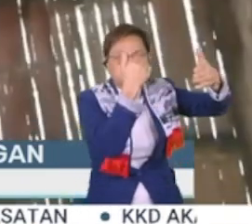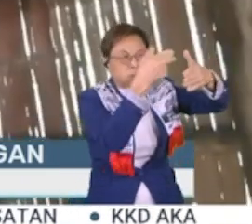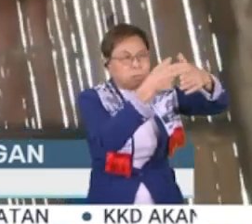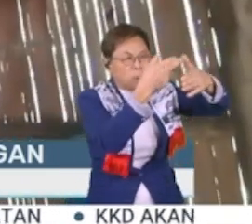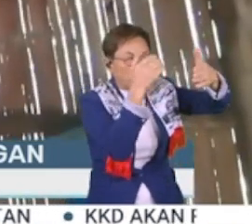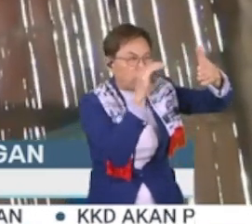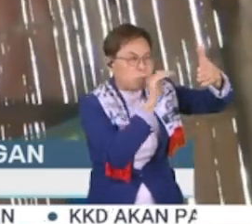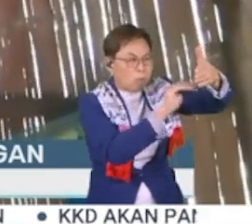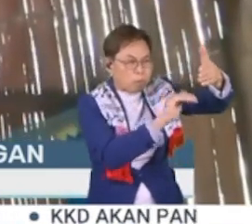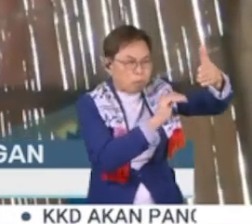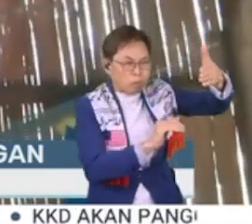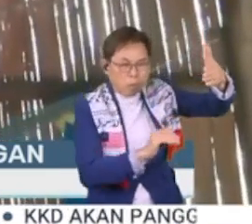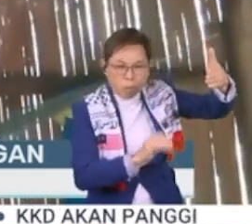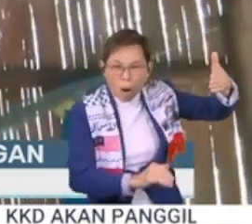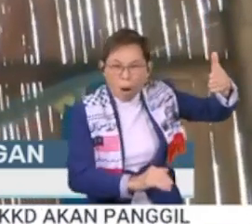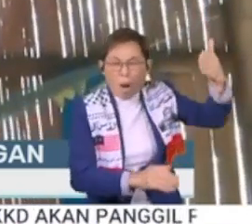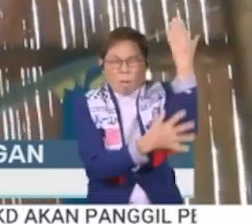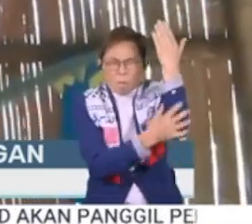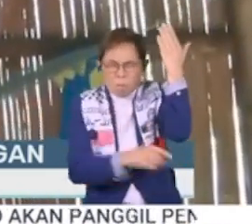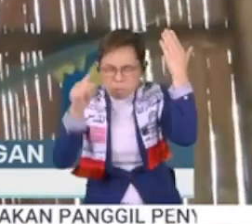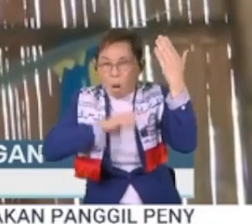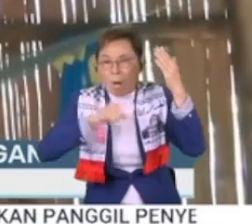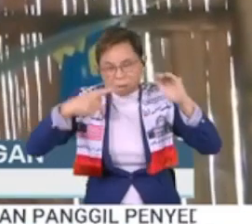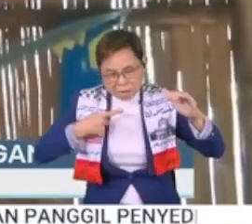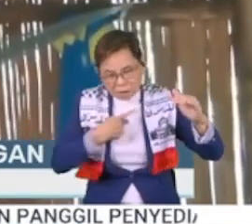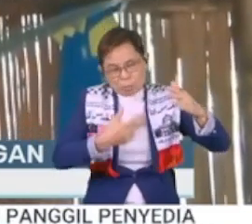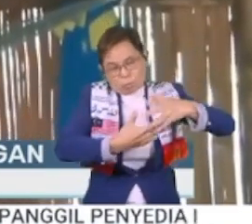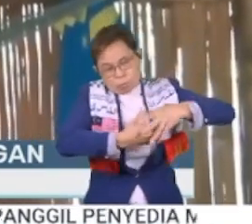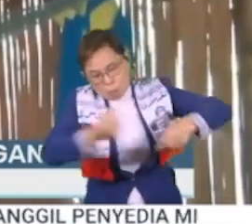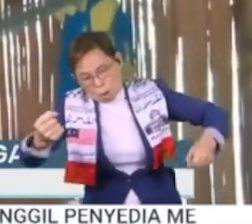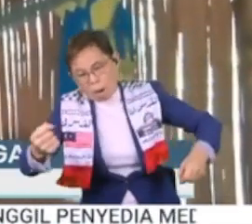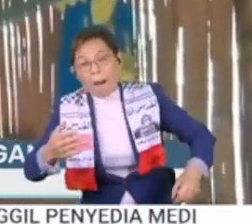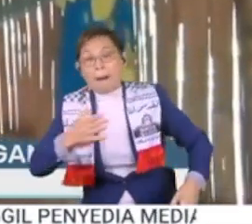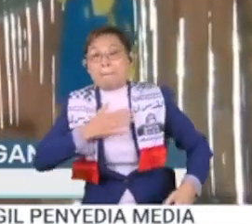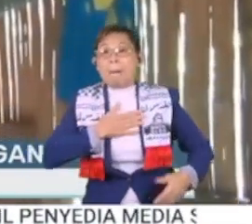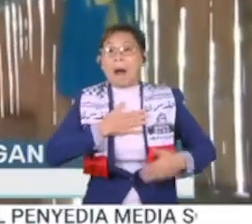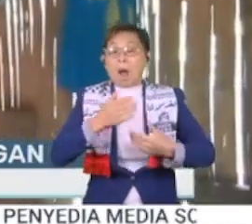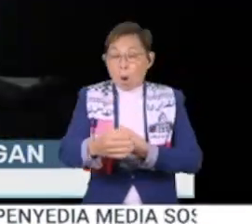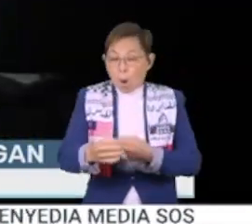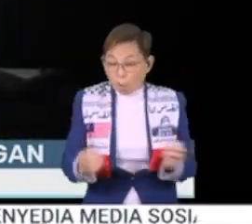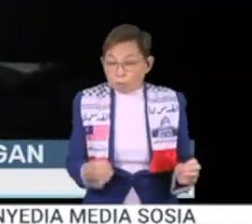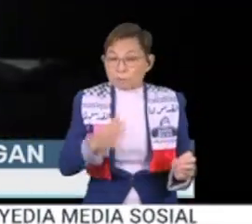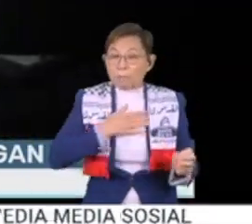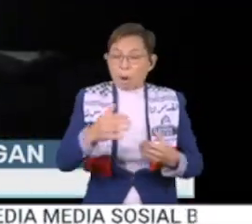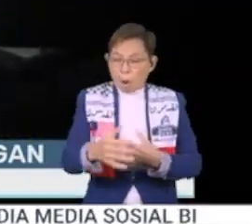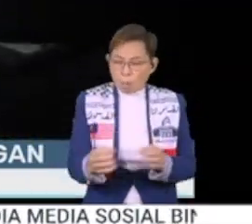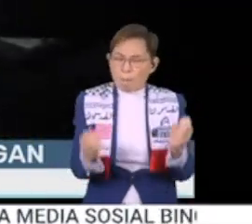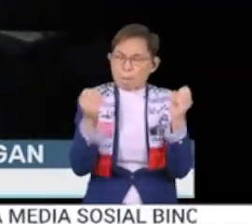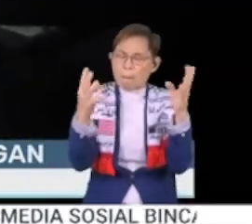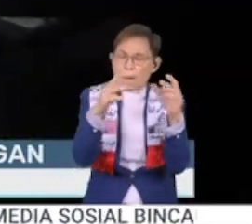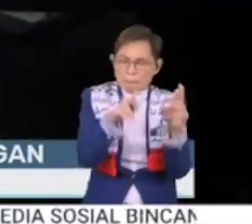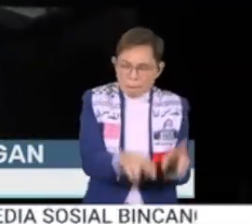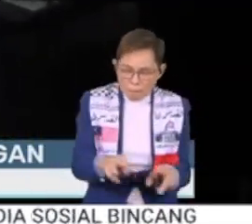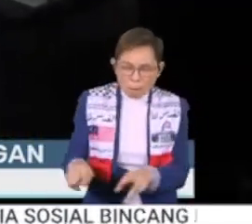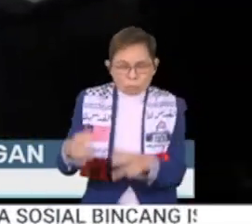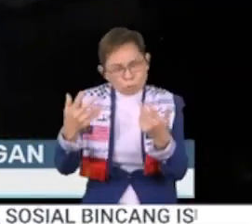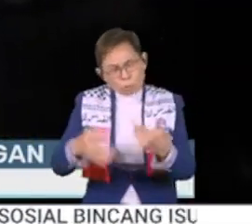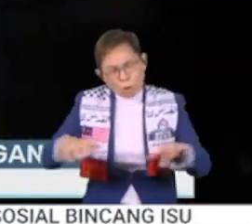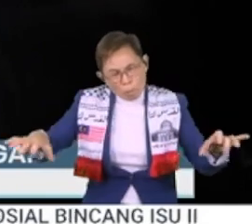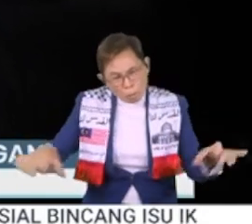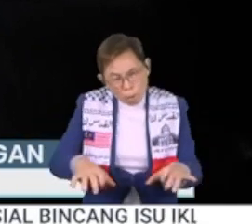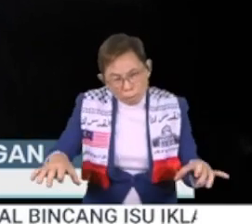dapat kita keluarkan walau bagaimanapun Kementerian Kami memang banyak perancangan yang telah